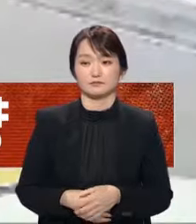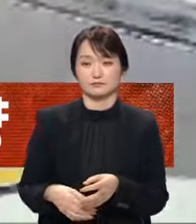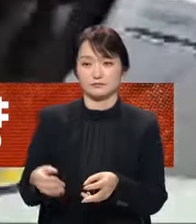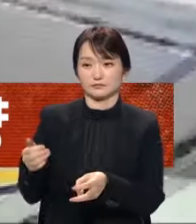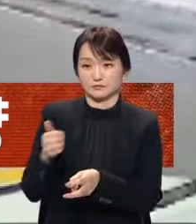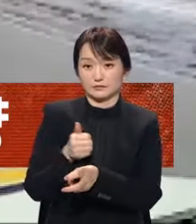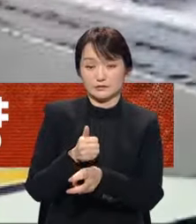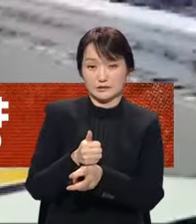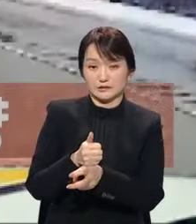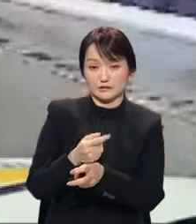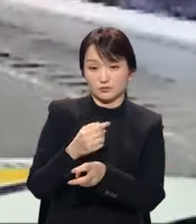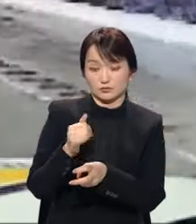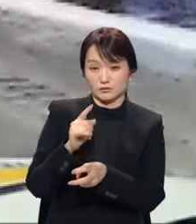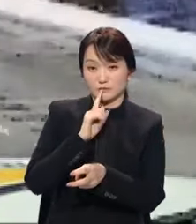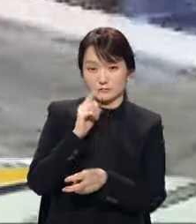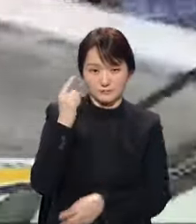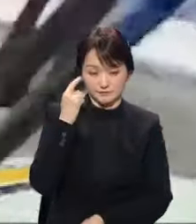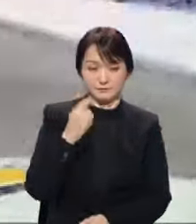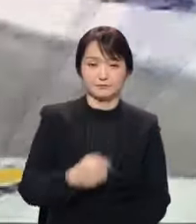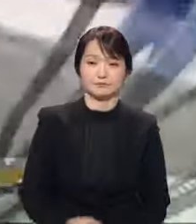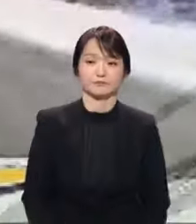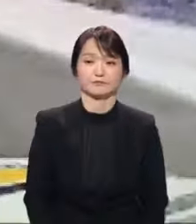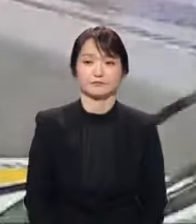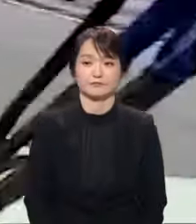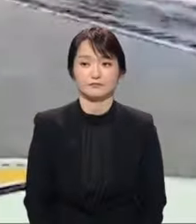있던 구급대원 이야기 듣고 가겠습니다.